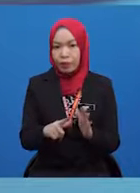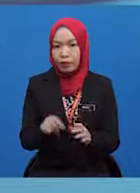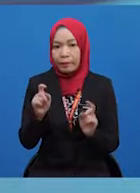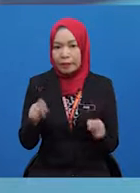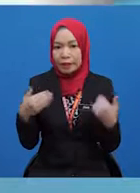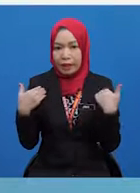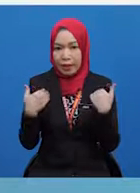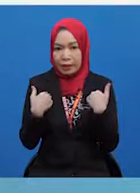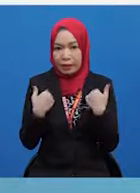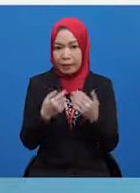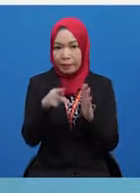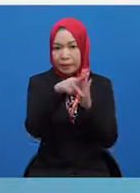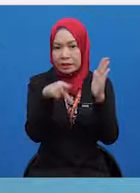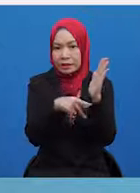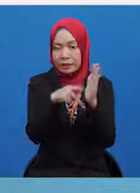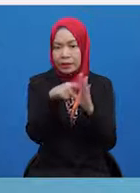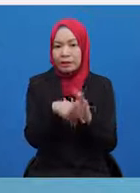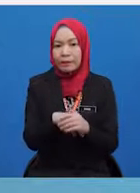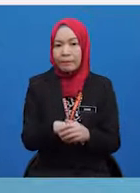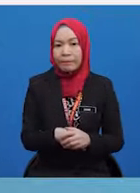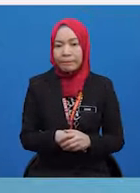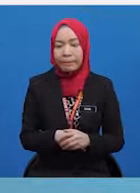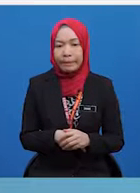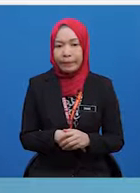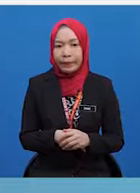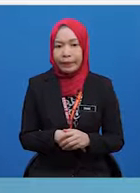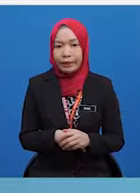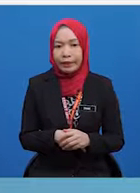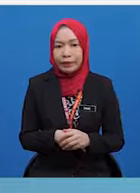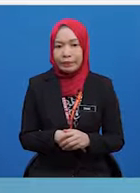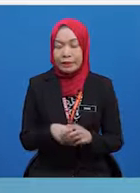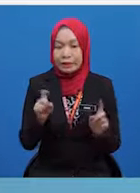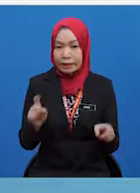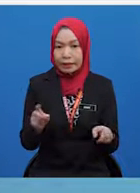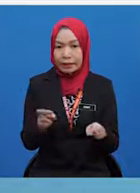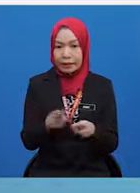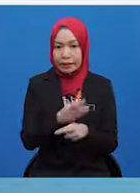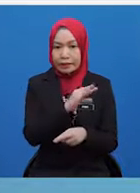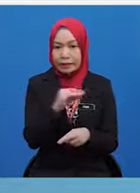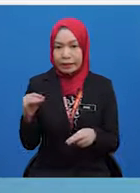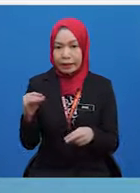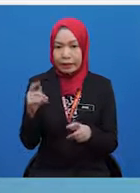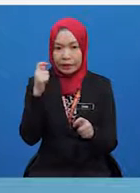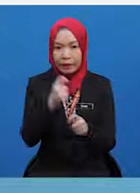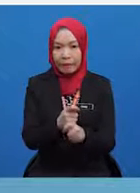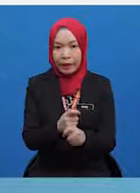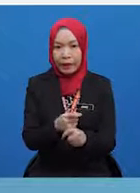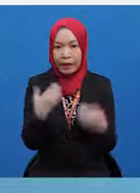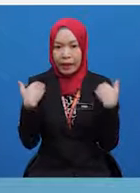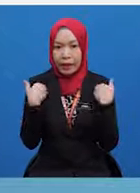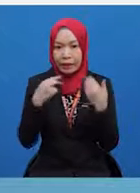titik beratkan. Antaranya ialah ringkas dan tepat, mempunyai makna